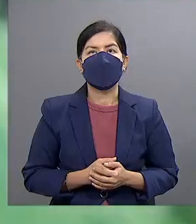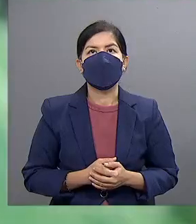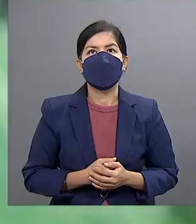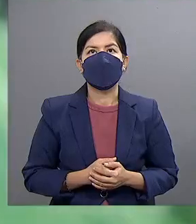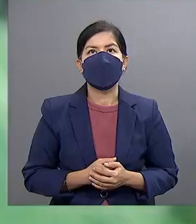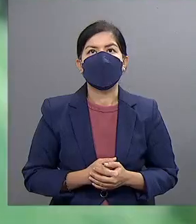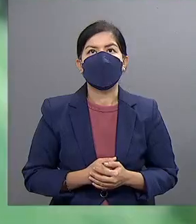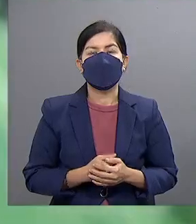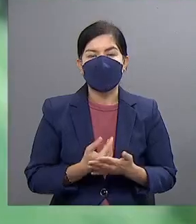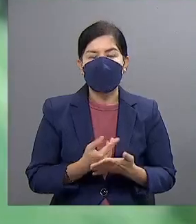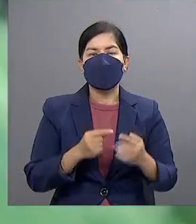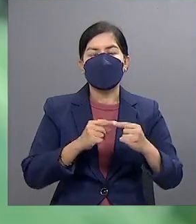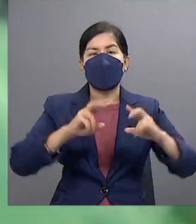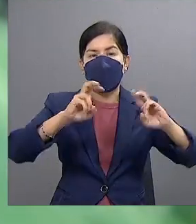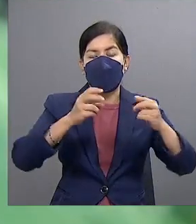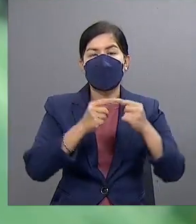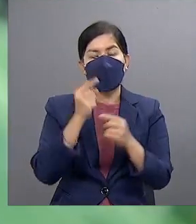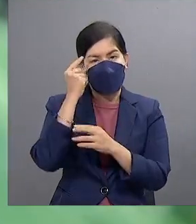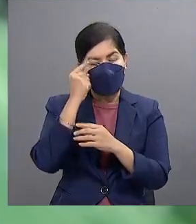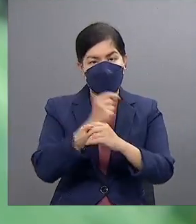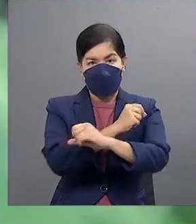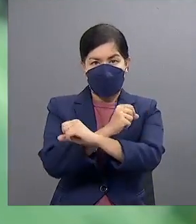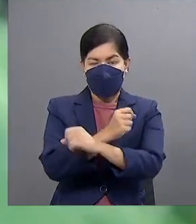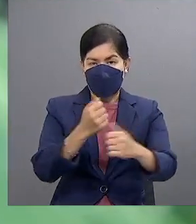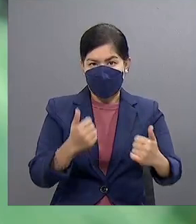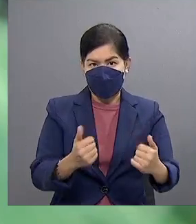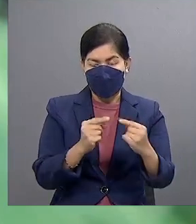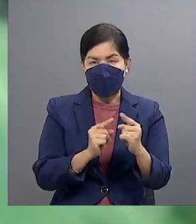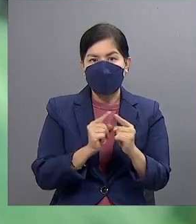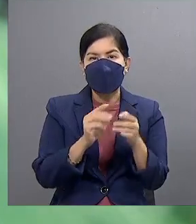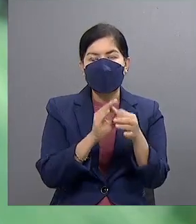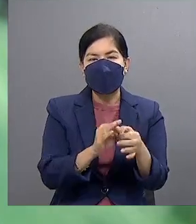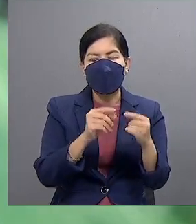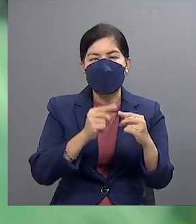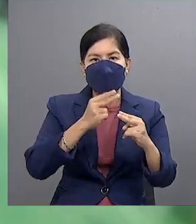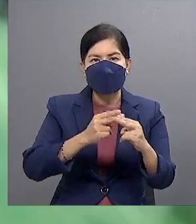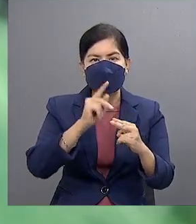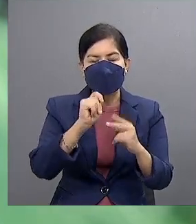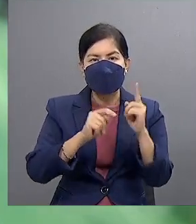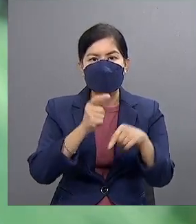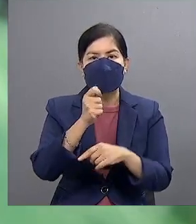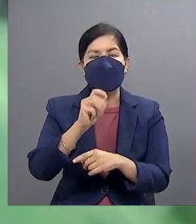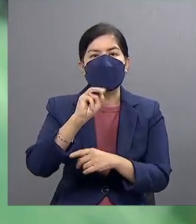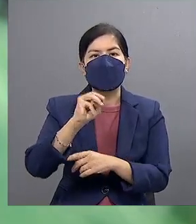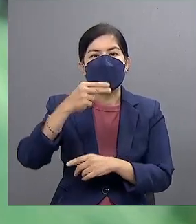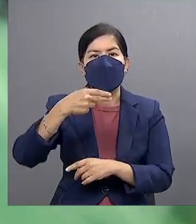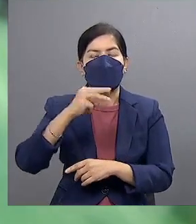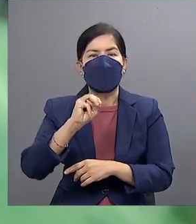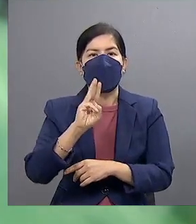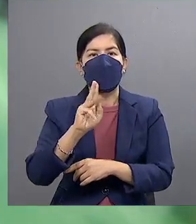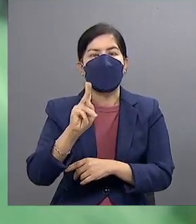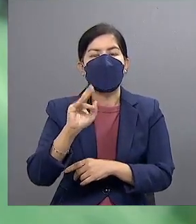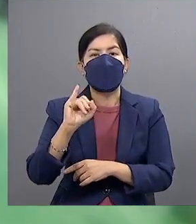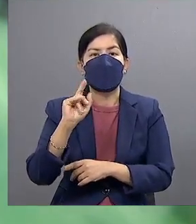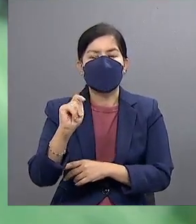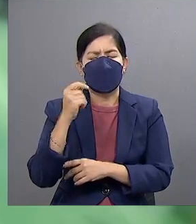ช่วงรู้สู้โรคค่ะช่วงนี้นะคะเราจะพูดถึงเรื่องของต่อมหมวกไตหมดไฟส่งผลอย่างไรต่อสุขภาพของเราบ้างค่ะร่วม